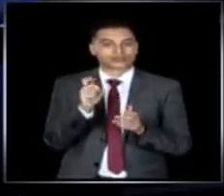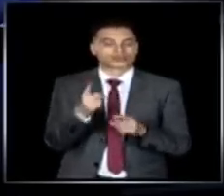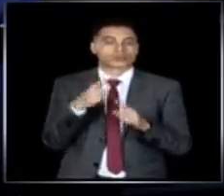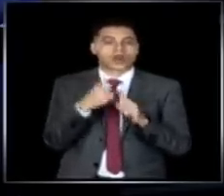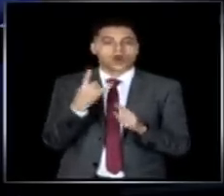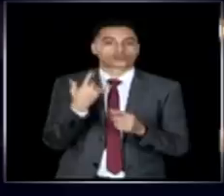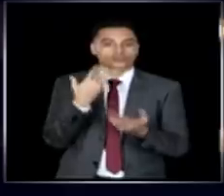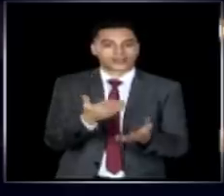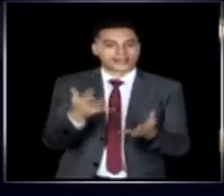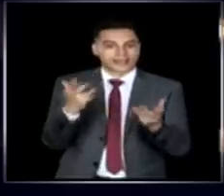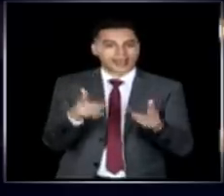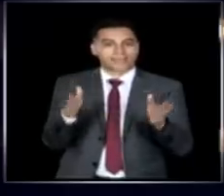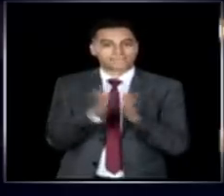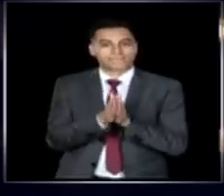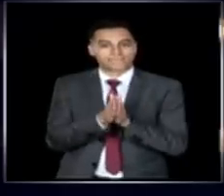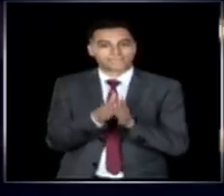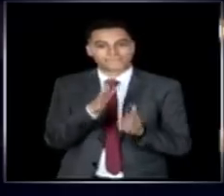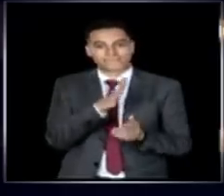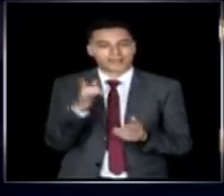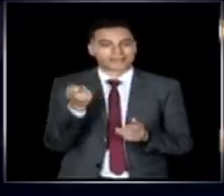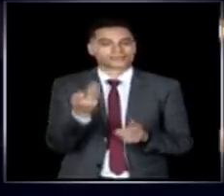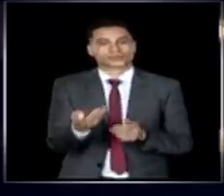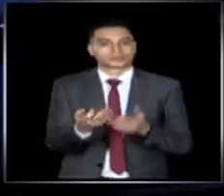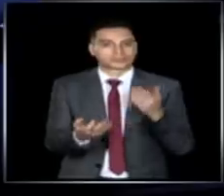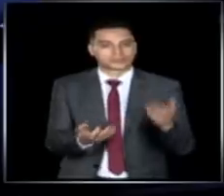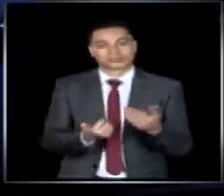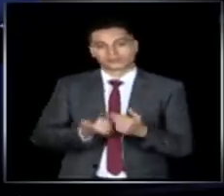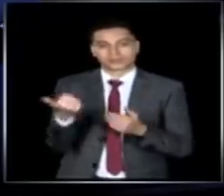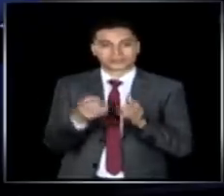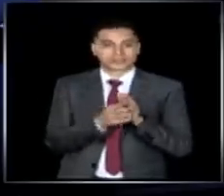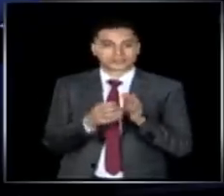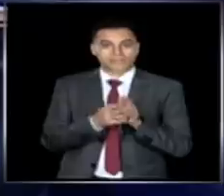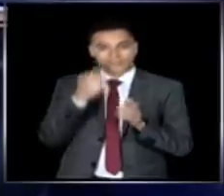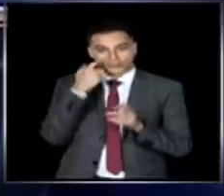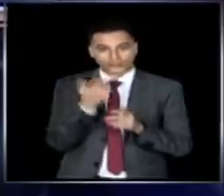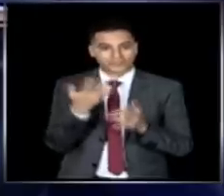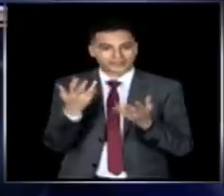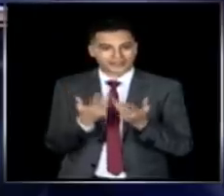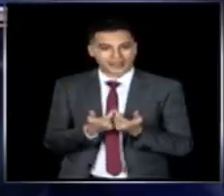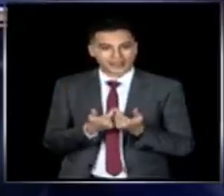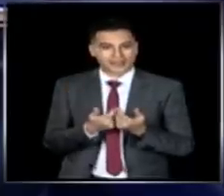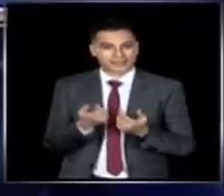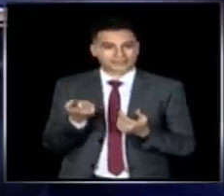و10 نقط هدية. 35. من هادي بقيتوا 135. هادي